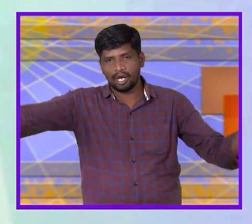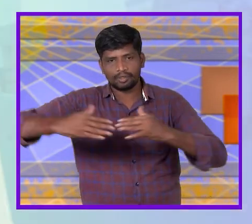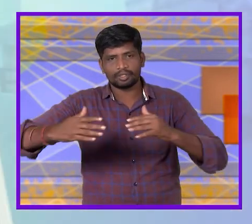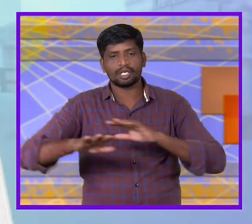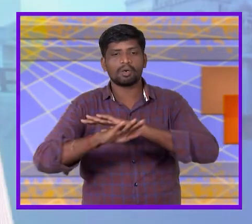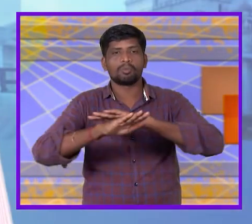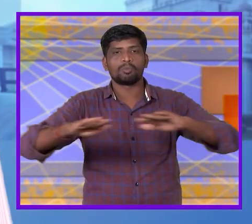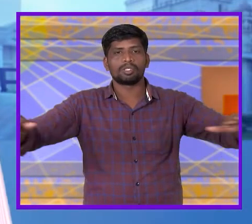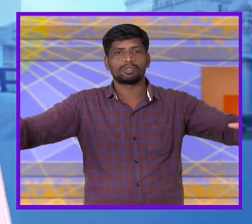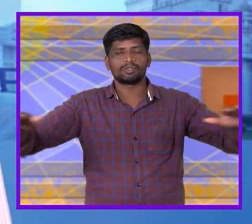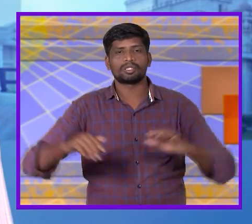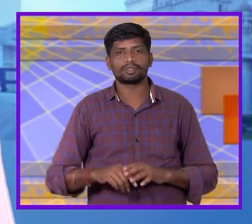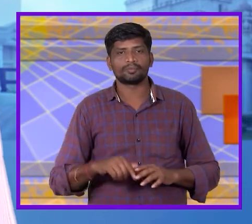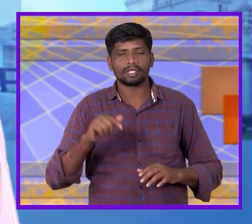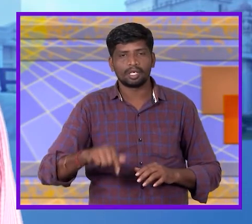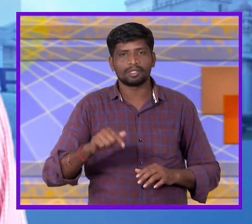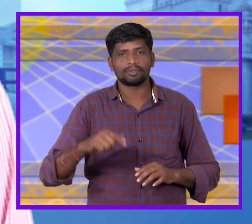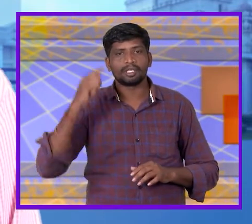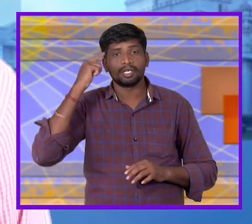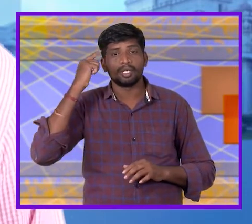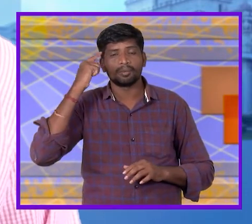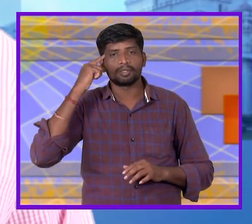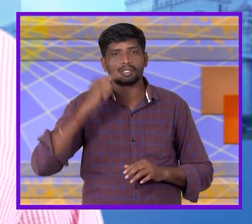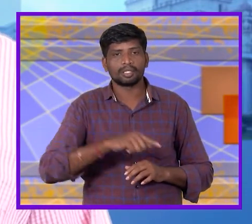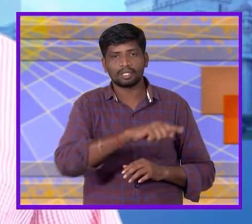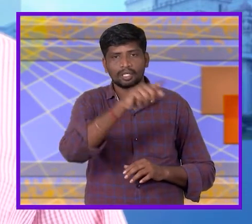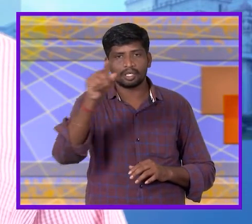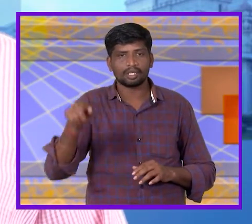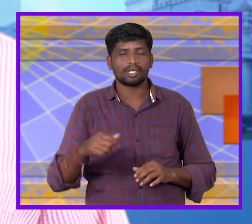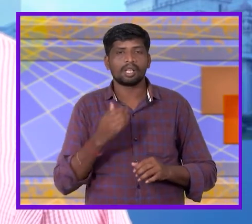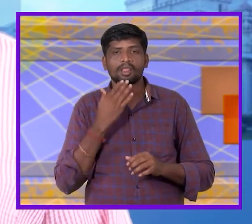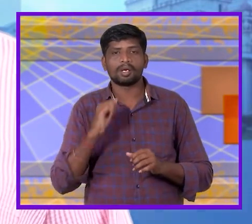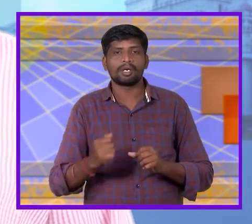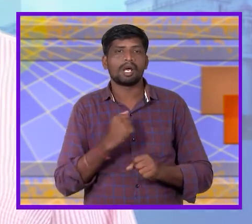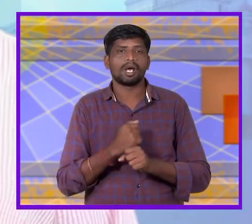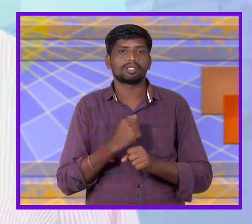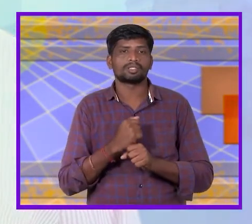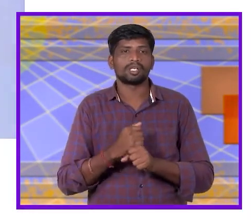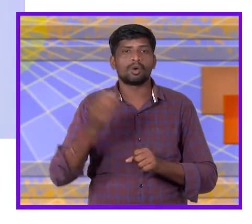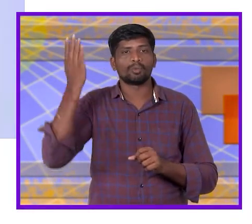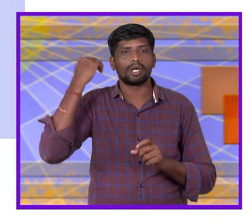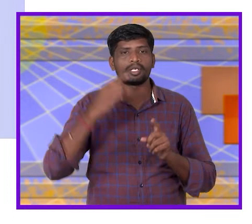அழிந்து போனது. அதை நினைவுபடுத்த வேண்டும் என்பதற்காக நம்முடைய தமிழக அரசு